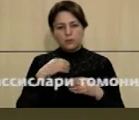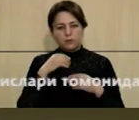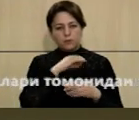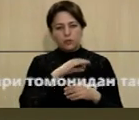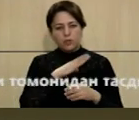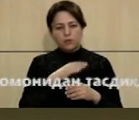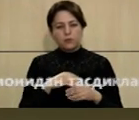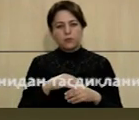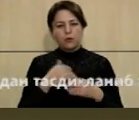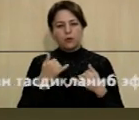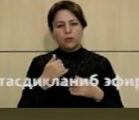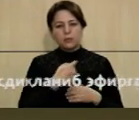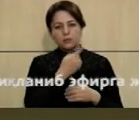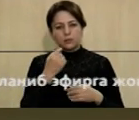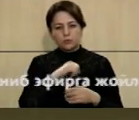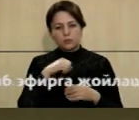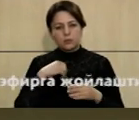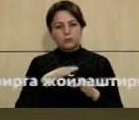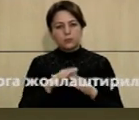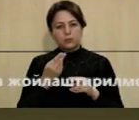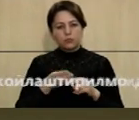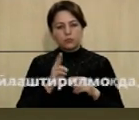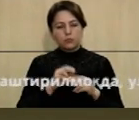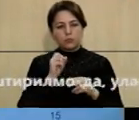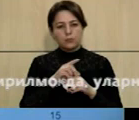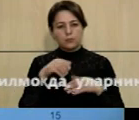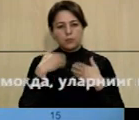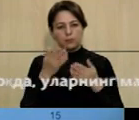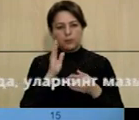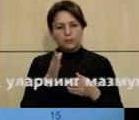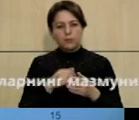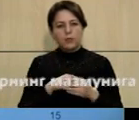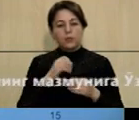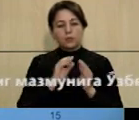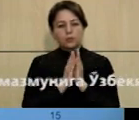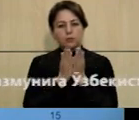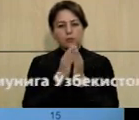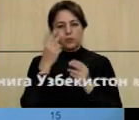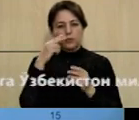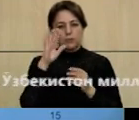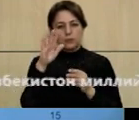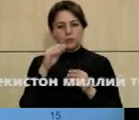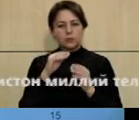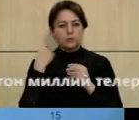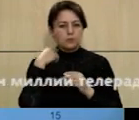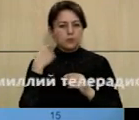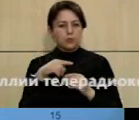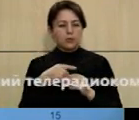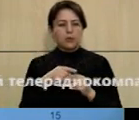Endi siz mustaqil bajarish uchun topshiriqlarni oling. Darslikning 25-betidagi